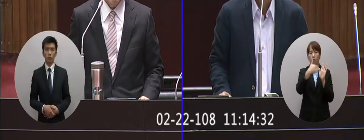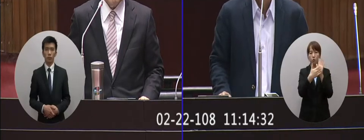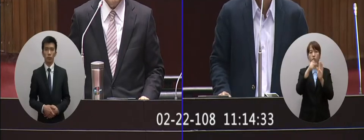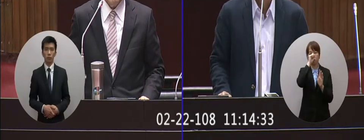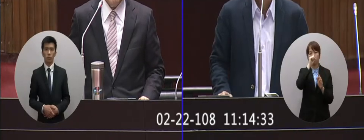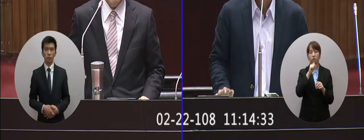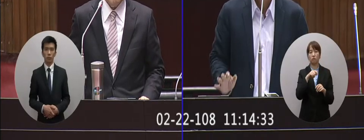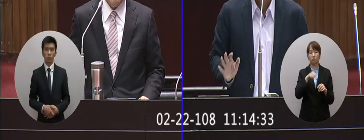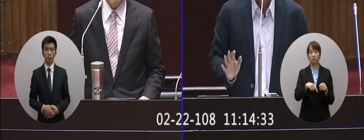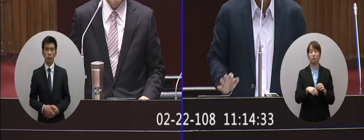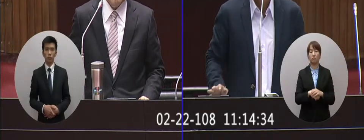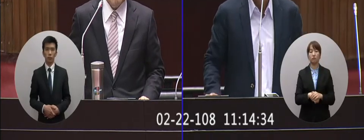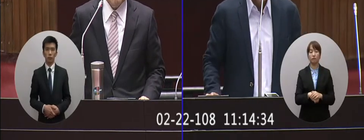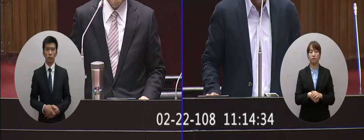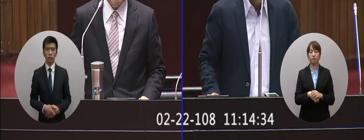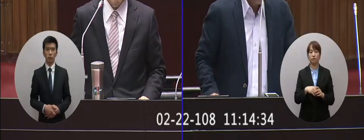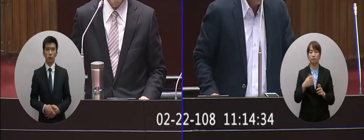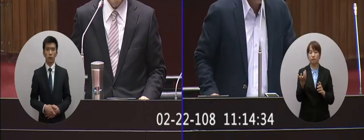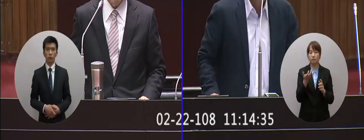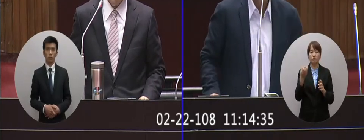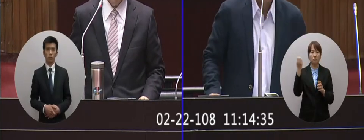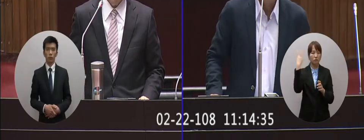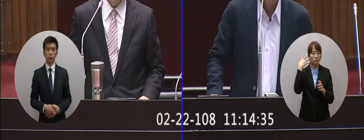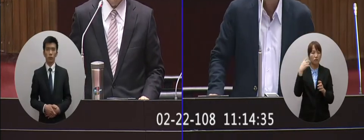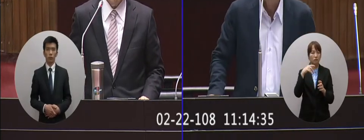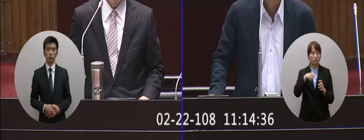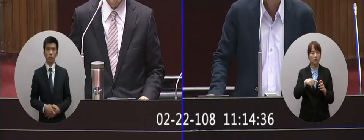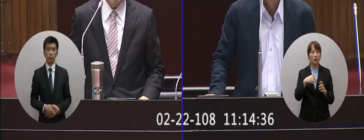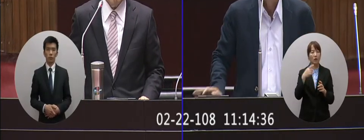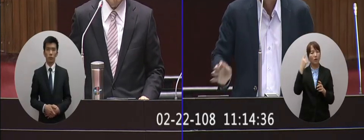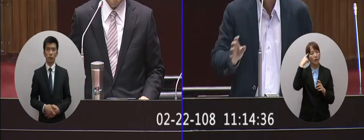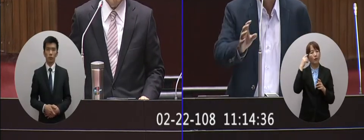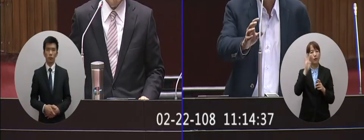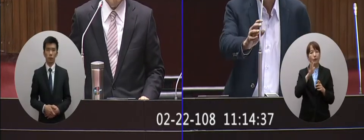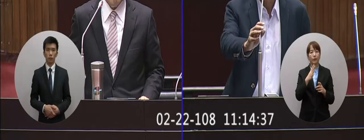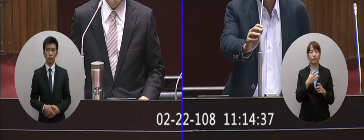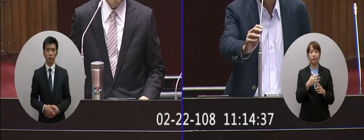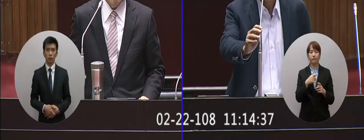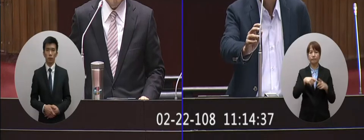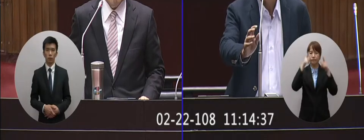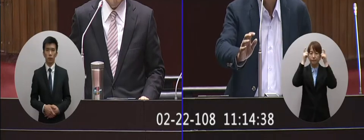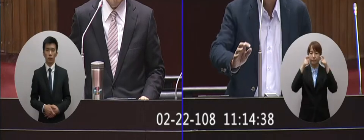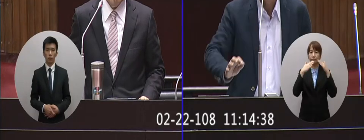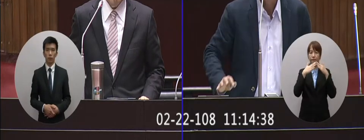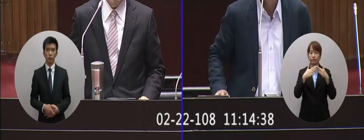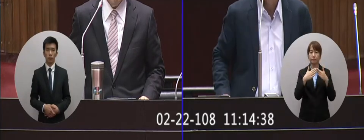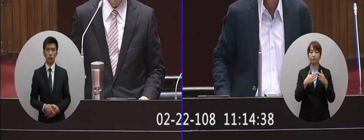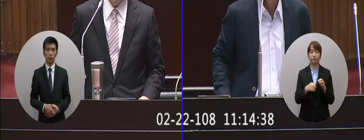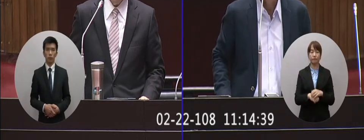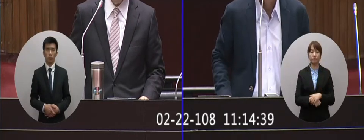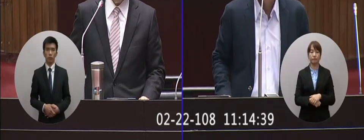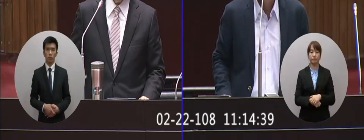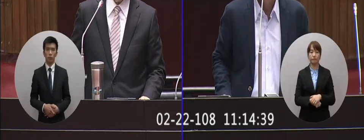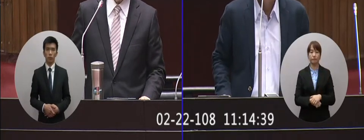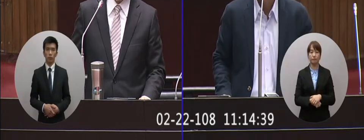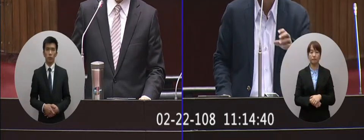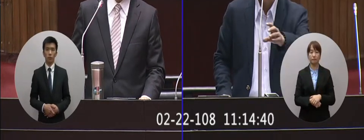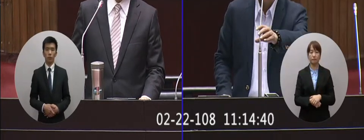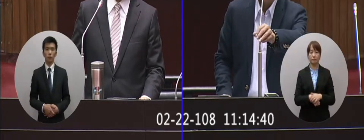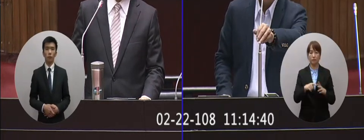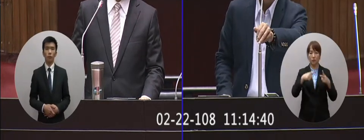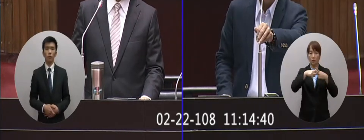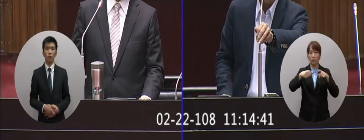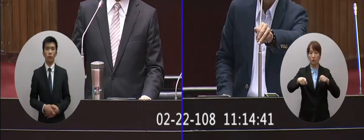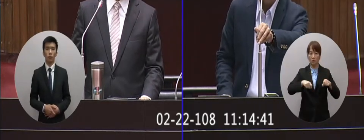有效。所以我觉得刚刚提到823，我觉得有点感慨，啊，就是说高雄市我们的